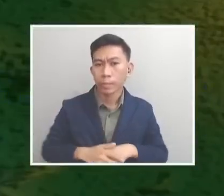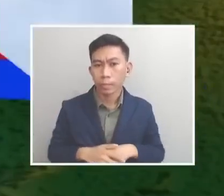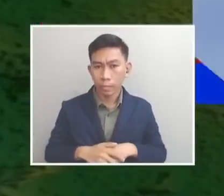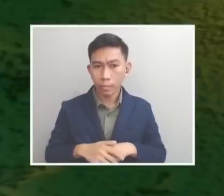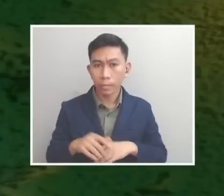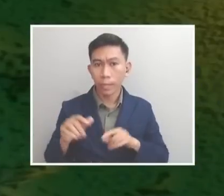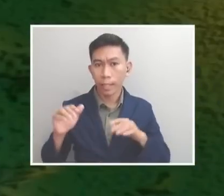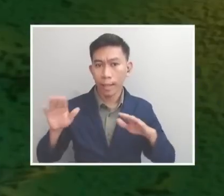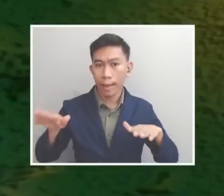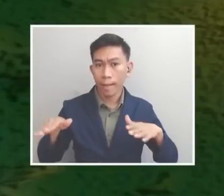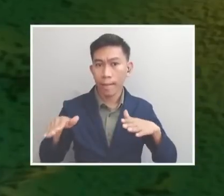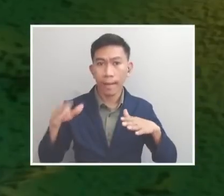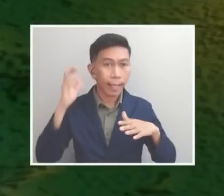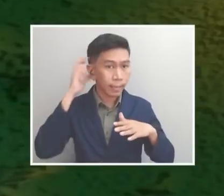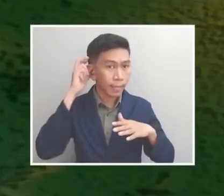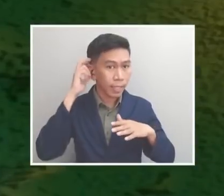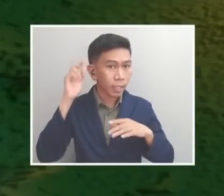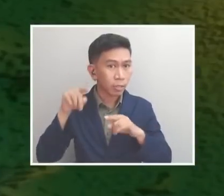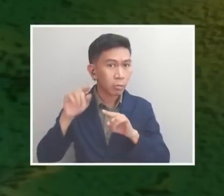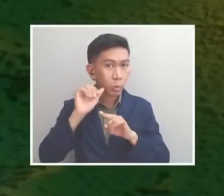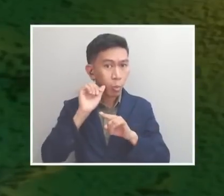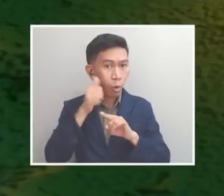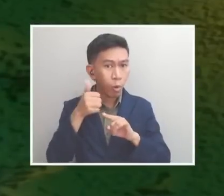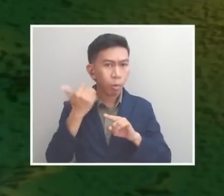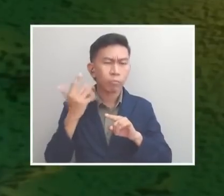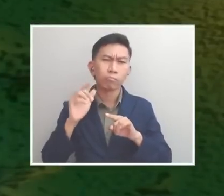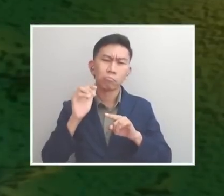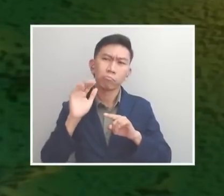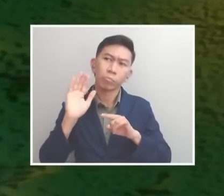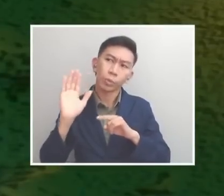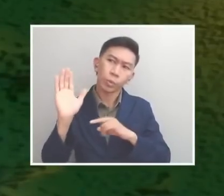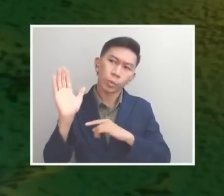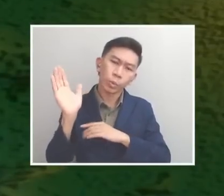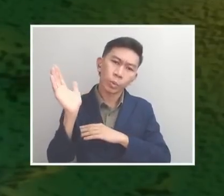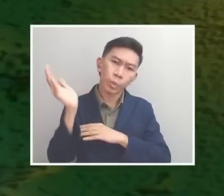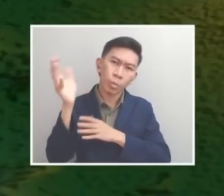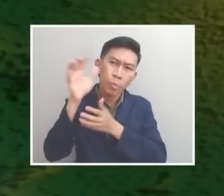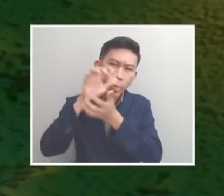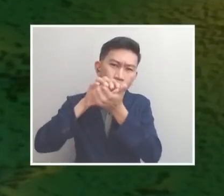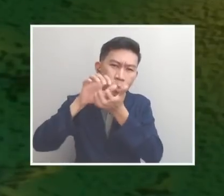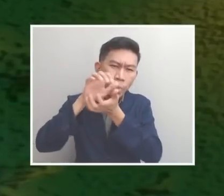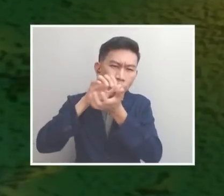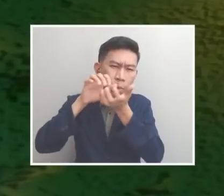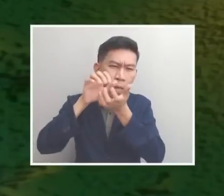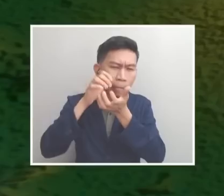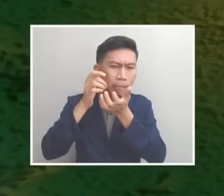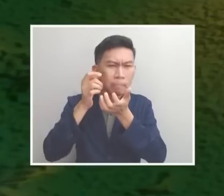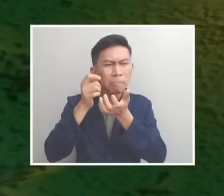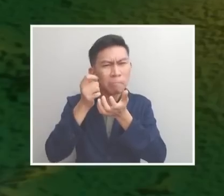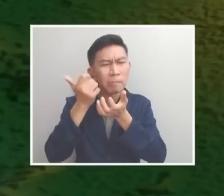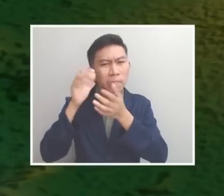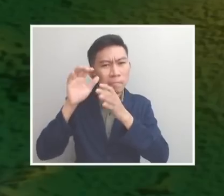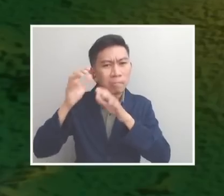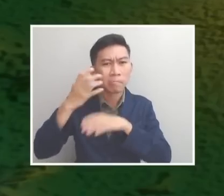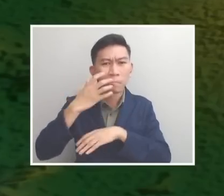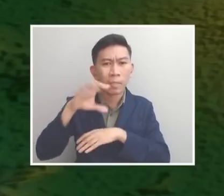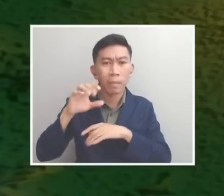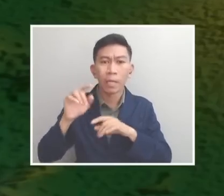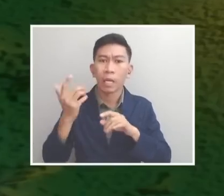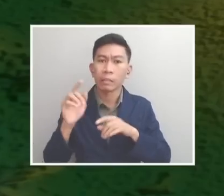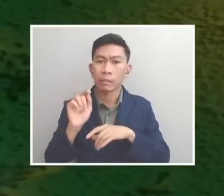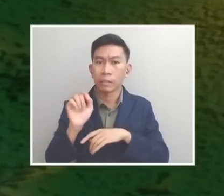Mayon Volcano bukas, maulap po pero sisilip-silip naman ang araw. Sa araw ng Webes at Biyernes may aasang mga pag-ulan dulot